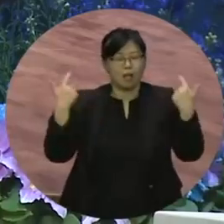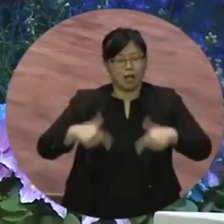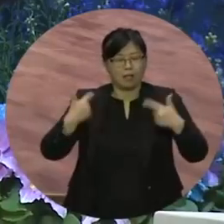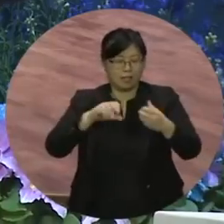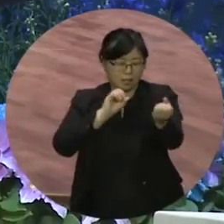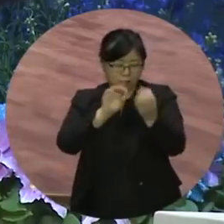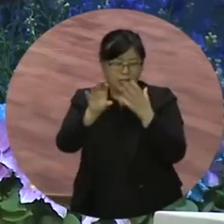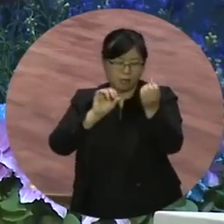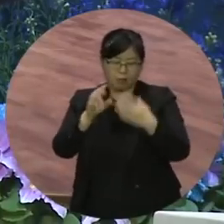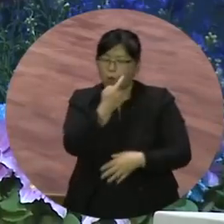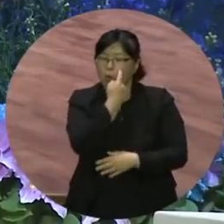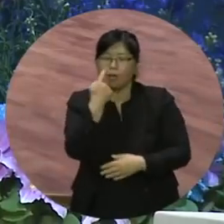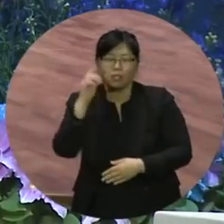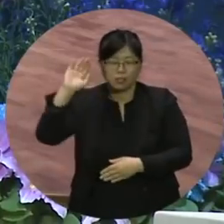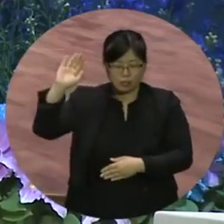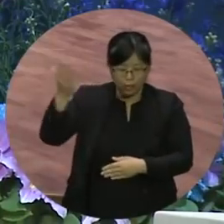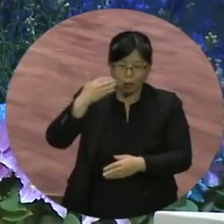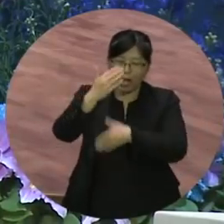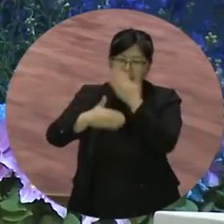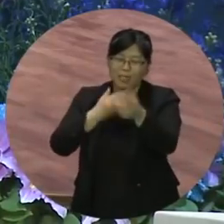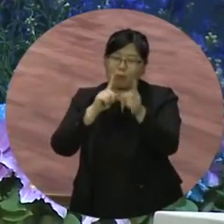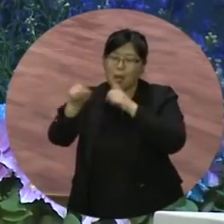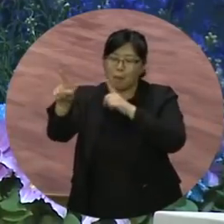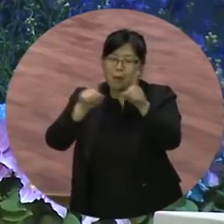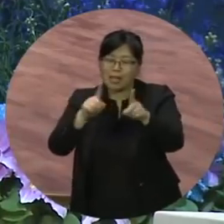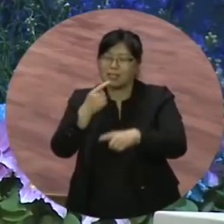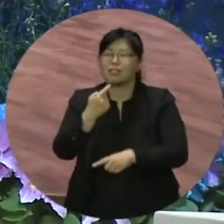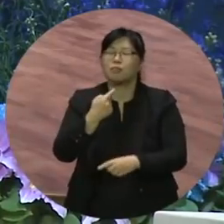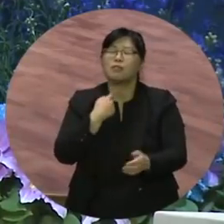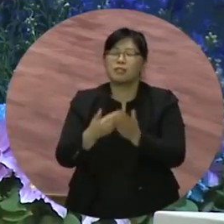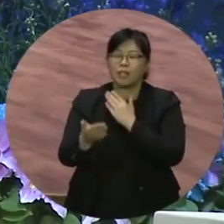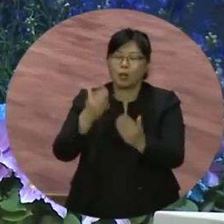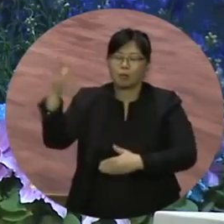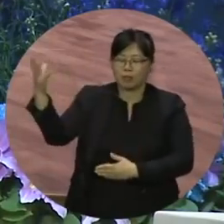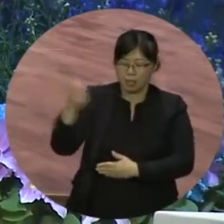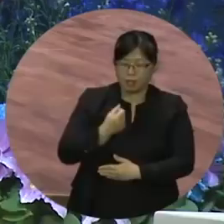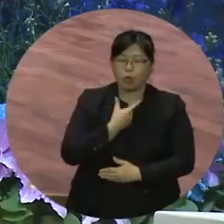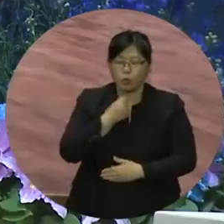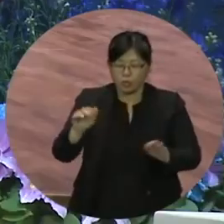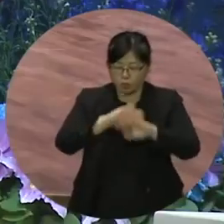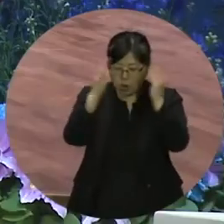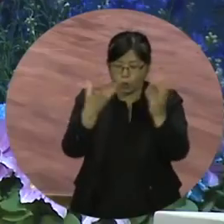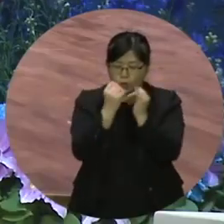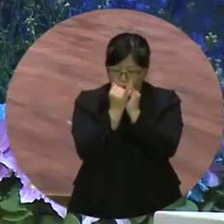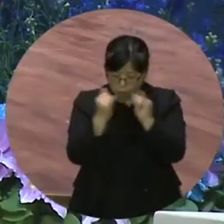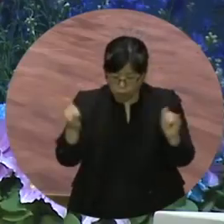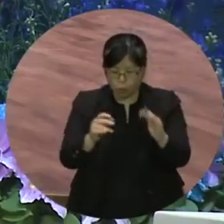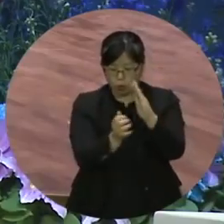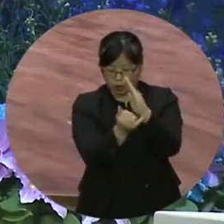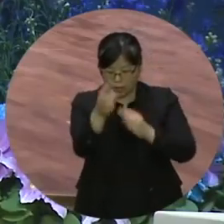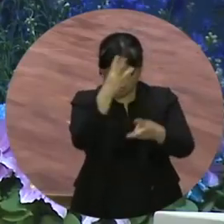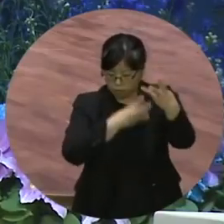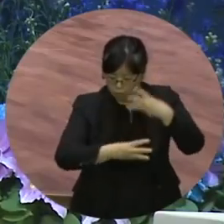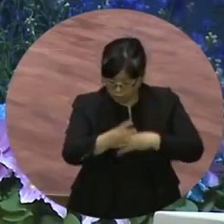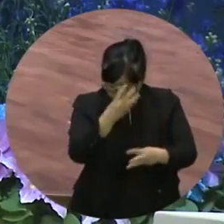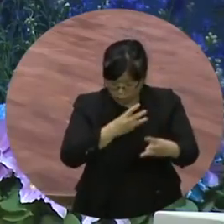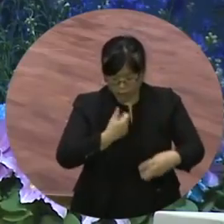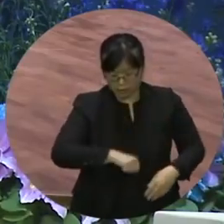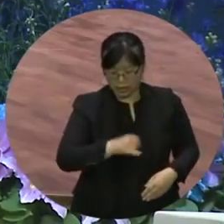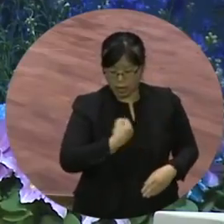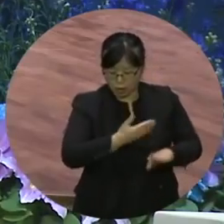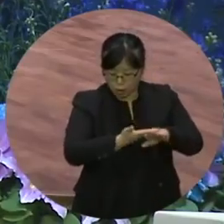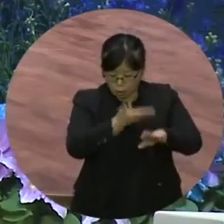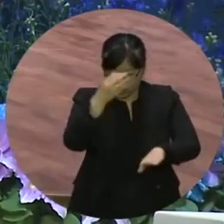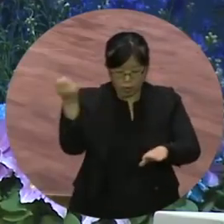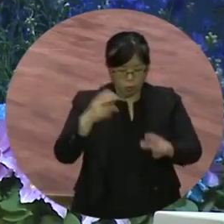이 말씀이 성취되는 체험하며 증인의 삶을 살기 원하는 모든 성도들, 가정과 생각과 자녀들과 사회 후에 파수 협력하는